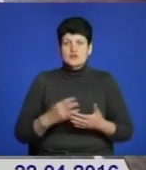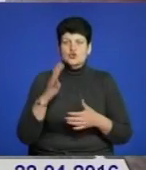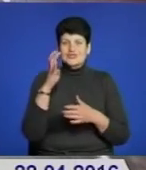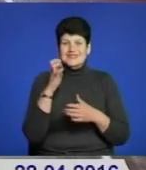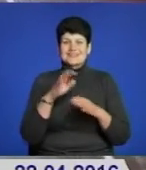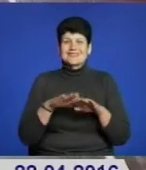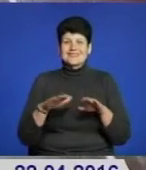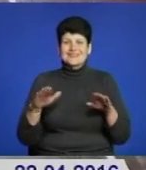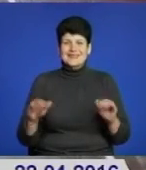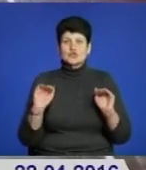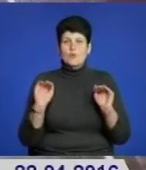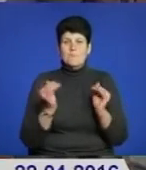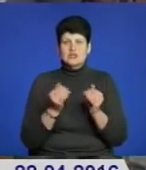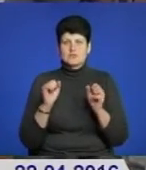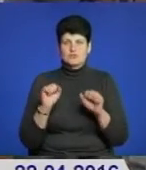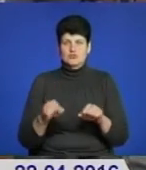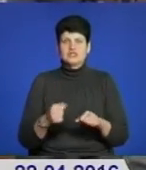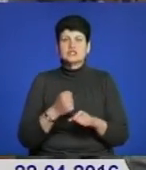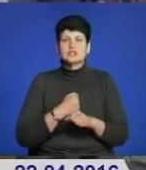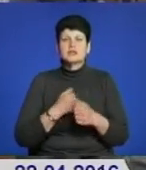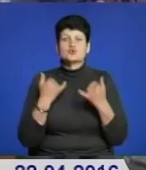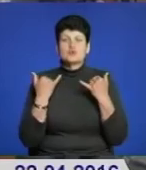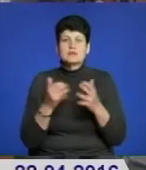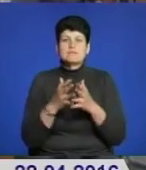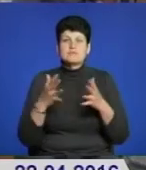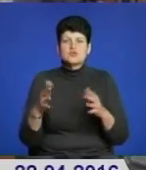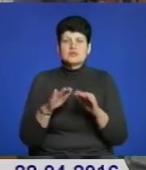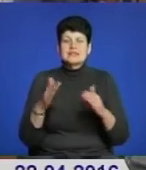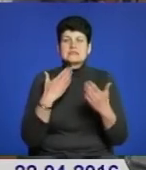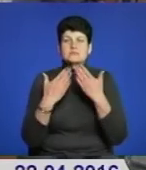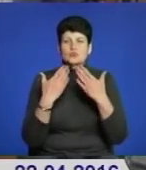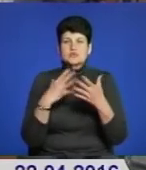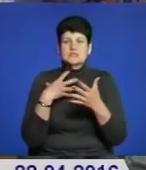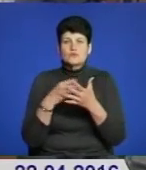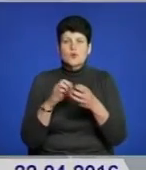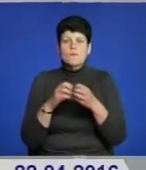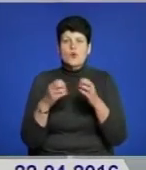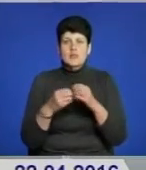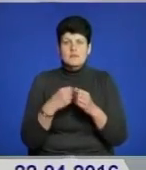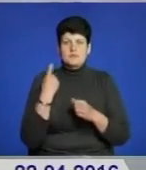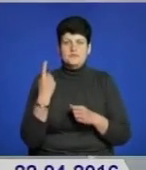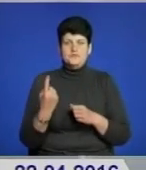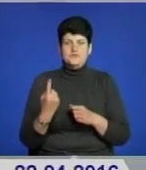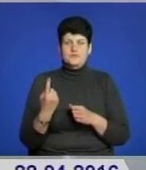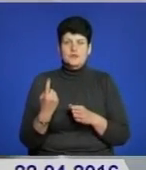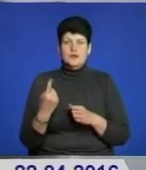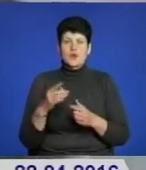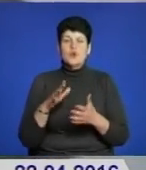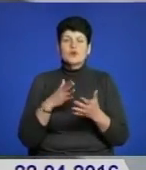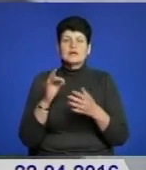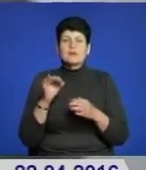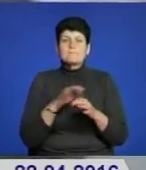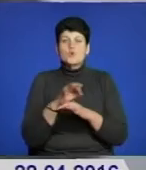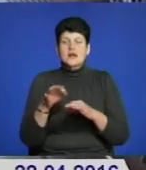дітей з обмеженими можливостями. На жаль, сьогодні більшість із них спілкується зі своїми проблемами сам на сам. Координатори проєкту «Рівним